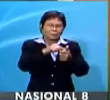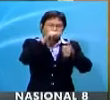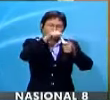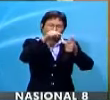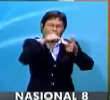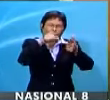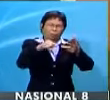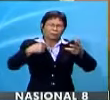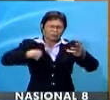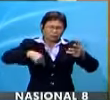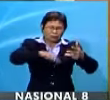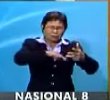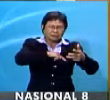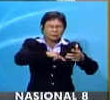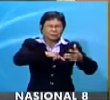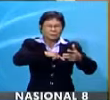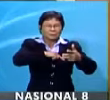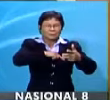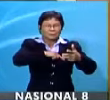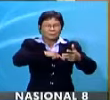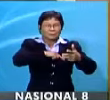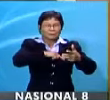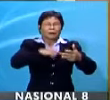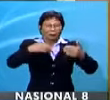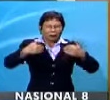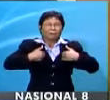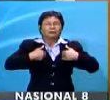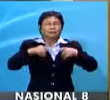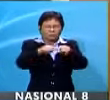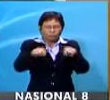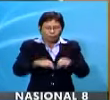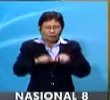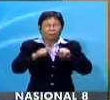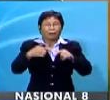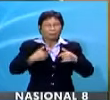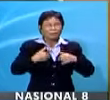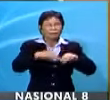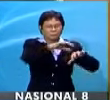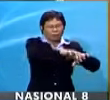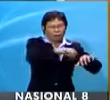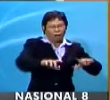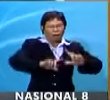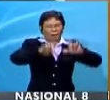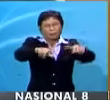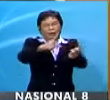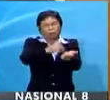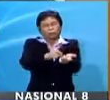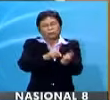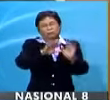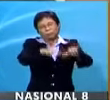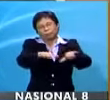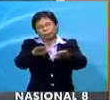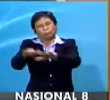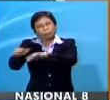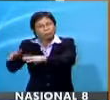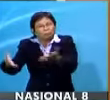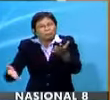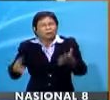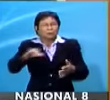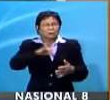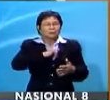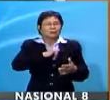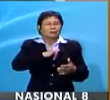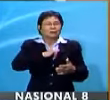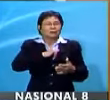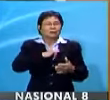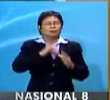things that kita masih lagi address kan ada tempat-tempat yang kita perlu Letakkan kita punya medical team will Put There so saya pun